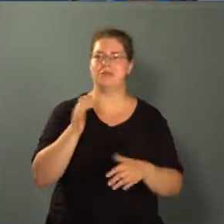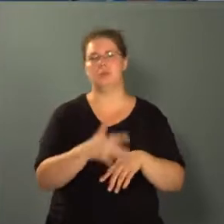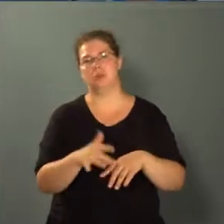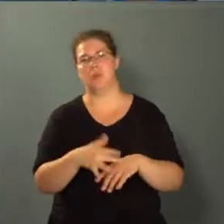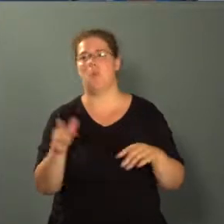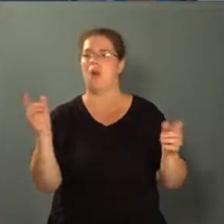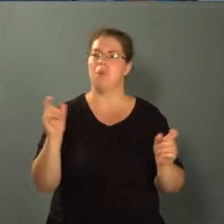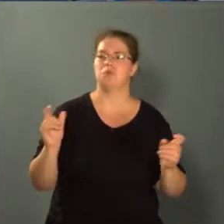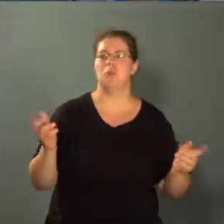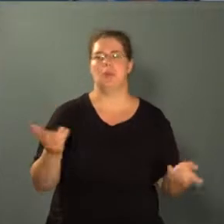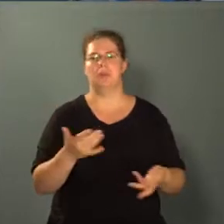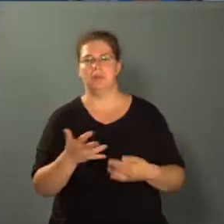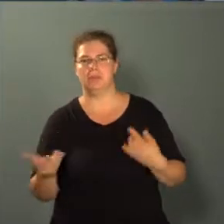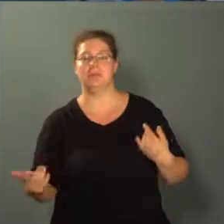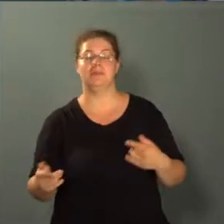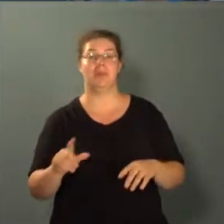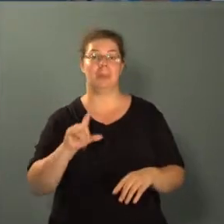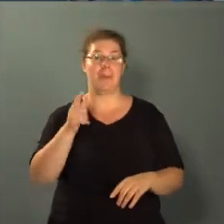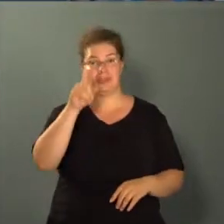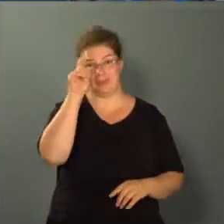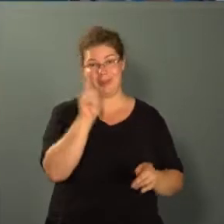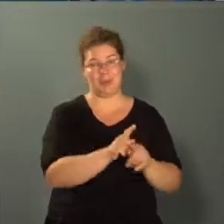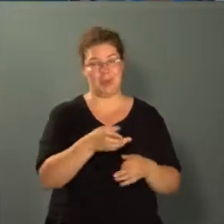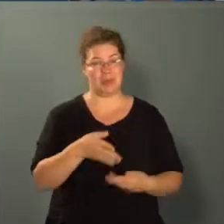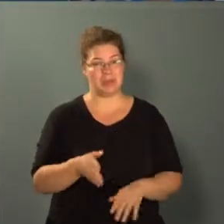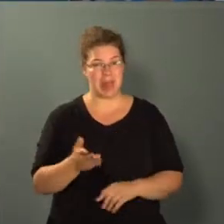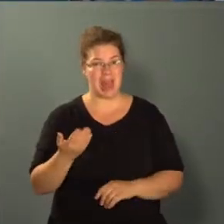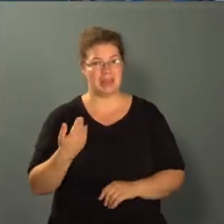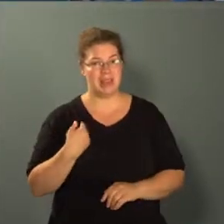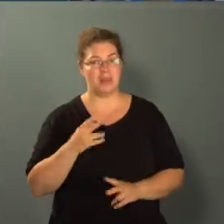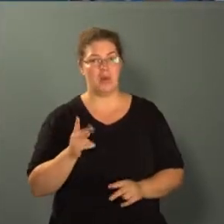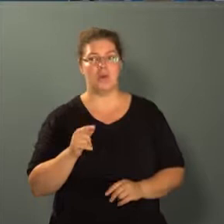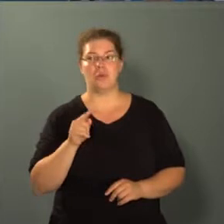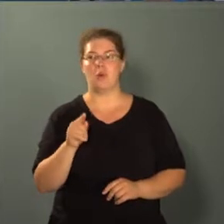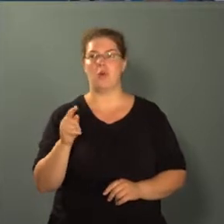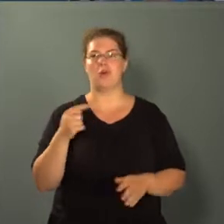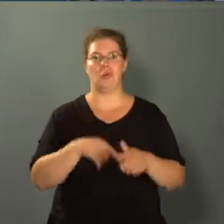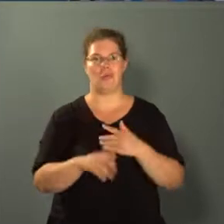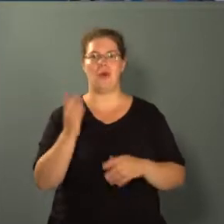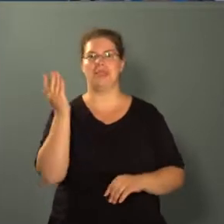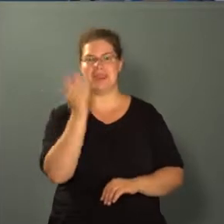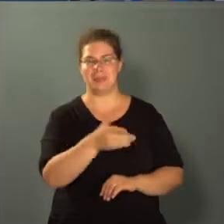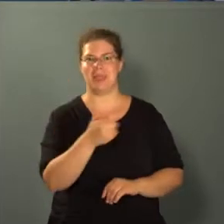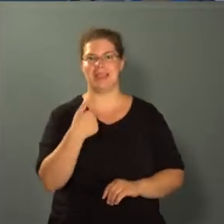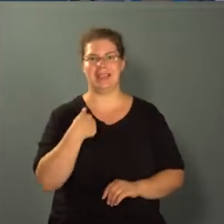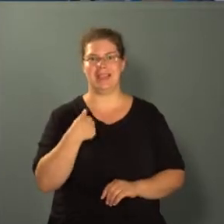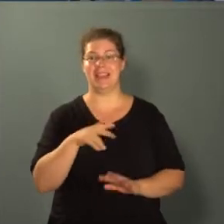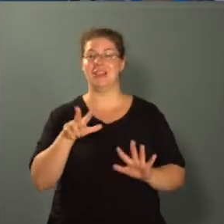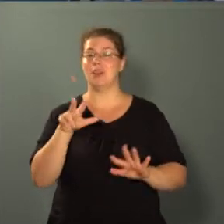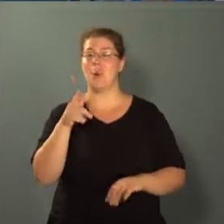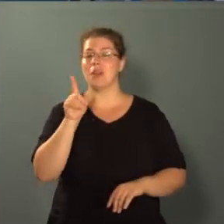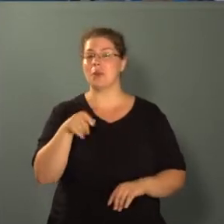próba, bulik, aztán a második fiunk az úgy született meg, hogy ő kiment külföldre, én itt